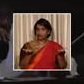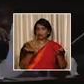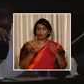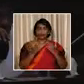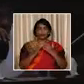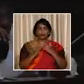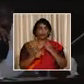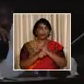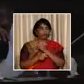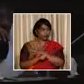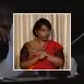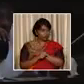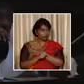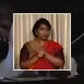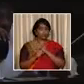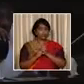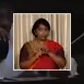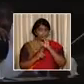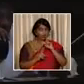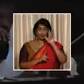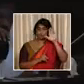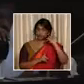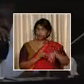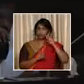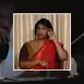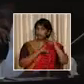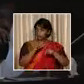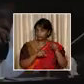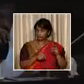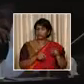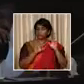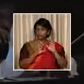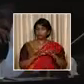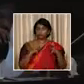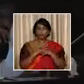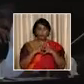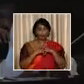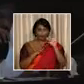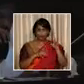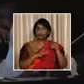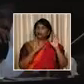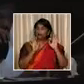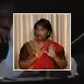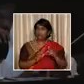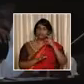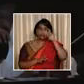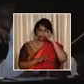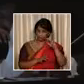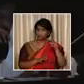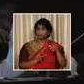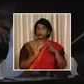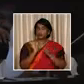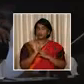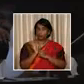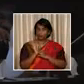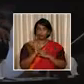75,000 பேர் தான் இருக்கிறார்கள் வெண்ணிலே என்று 420,000 பேர் இந்த நாட்டுக்குள்ளே வந்தார்கள் அவர்கள் முள்ளிவாய்க்கால் கடந்து வந்து